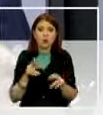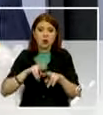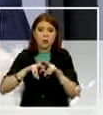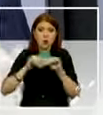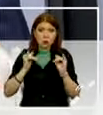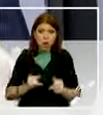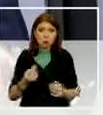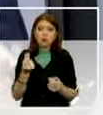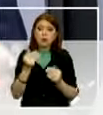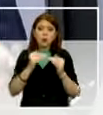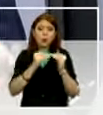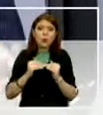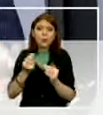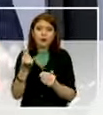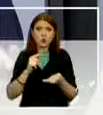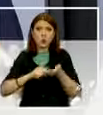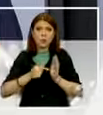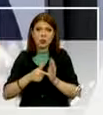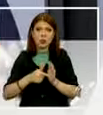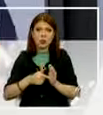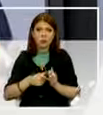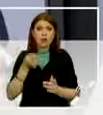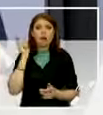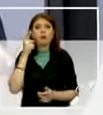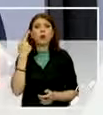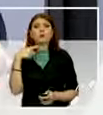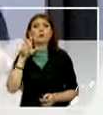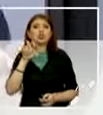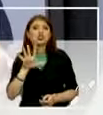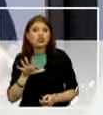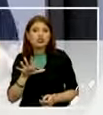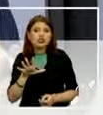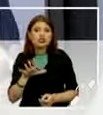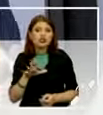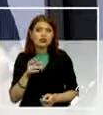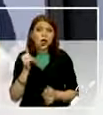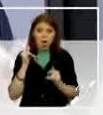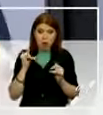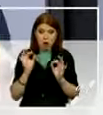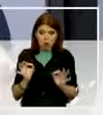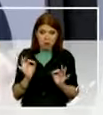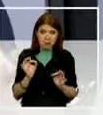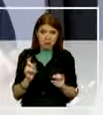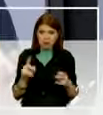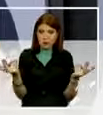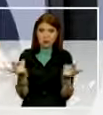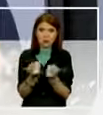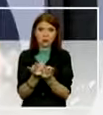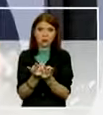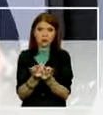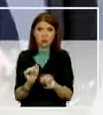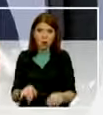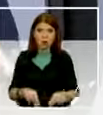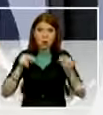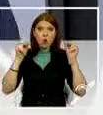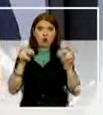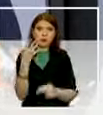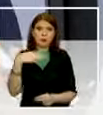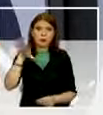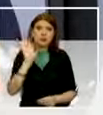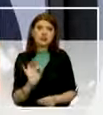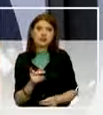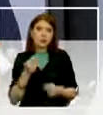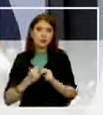calculează și au pus când erau prețurile 135 și normal că nu au mai ajuns la